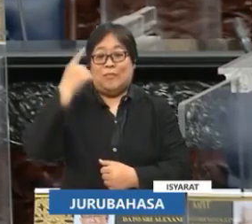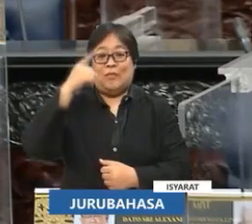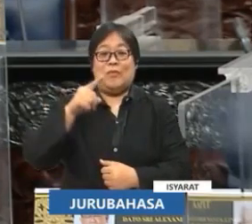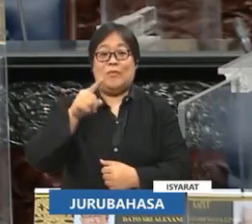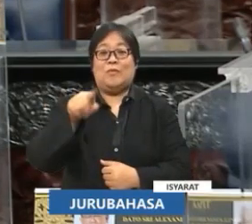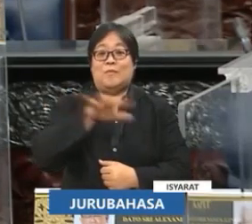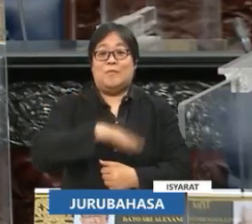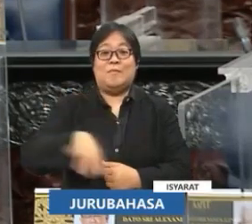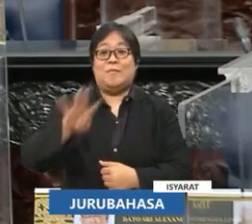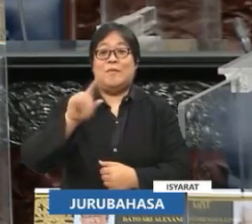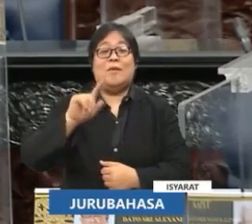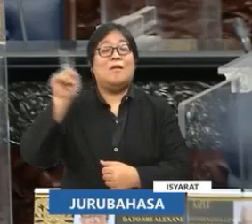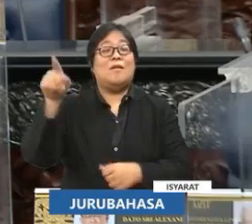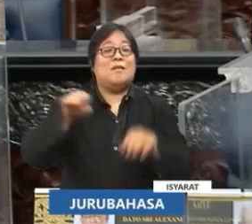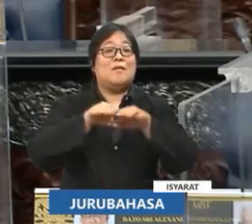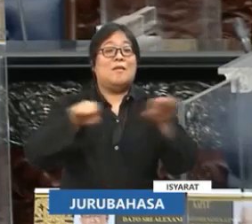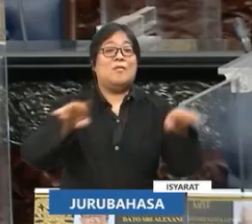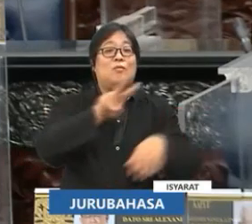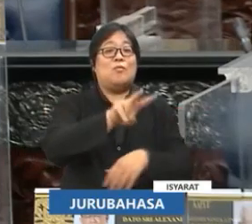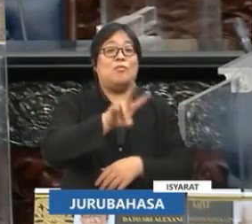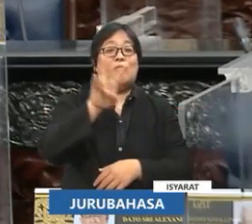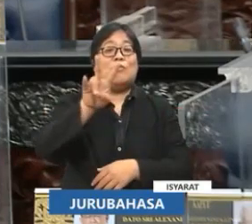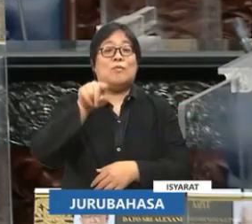Generation 4G hanya pada tahap